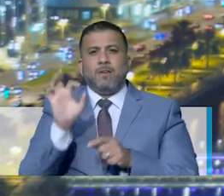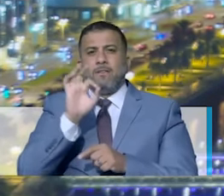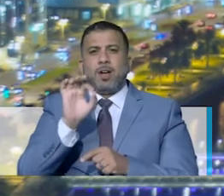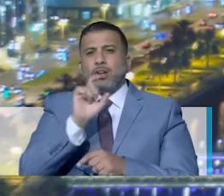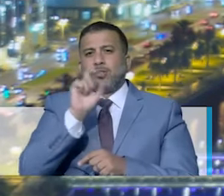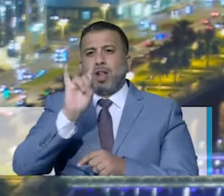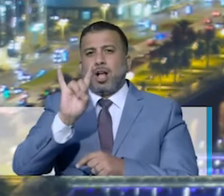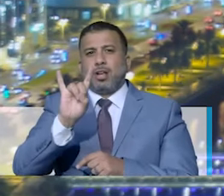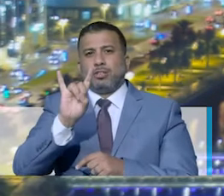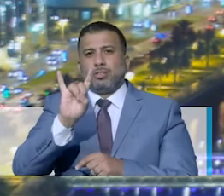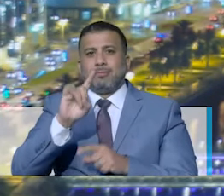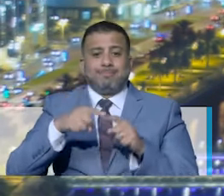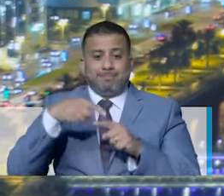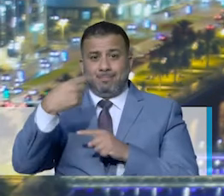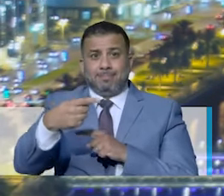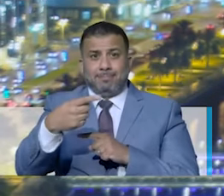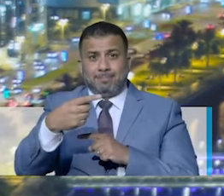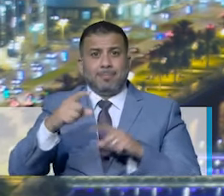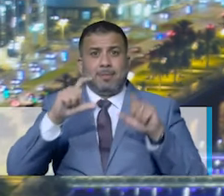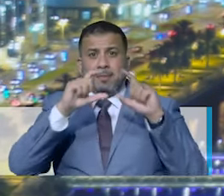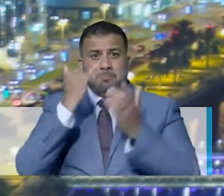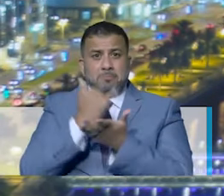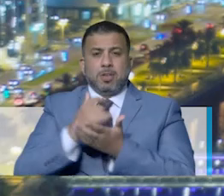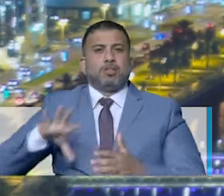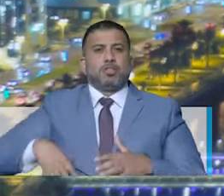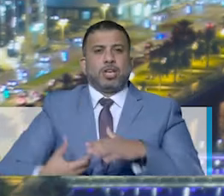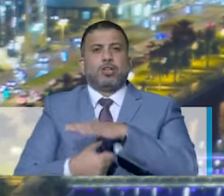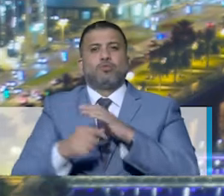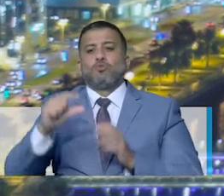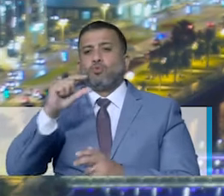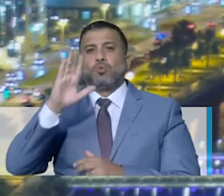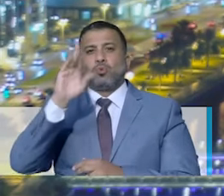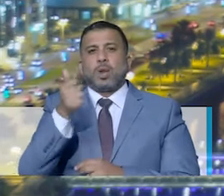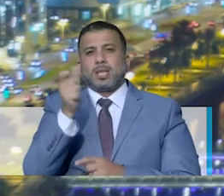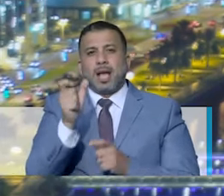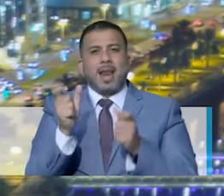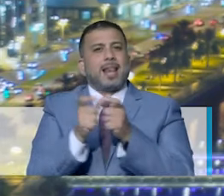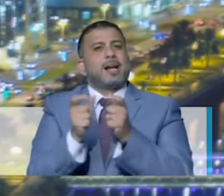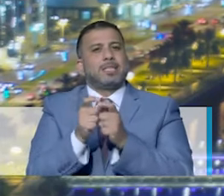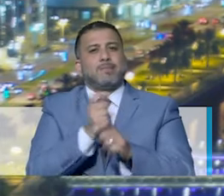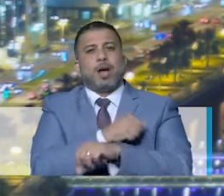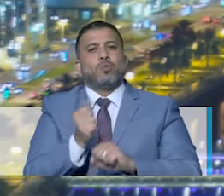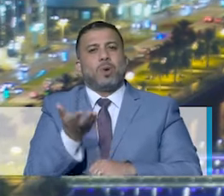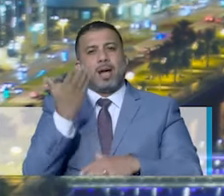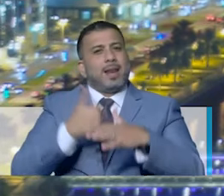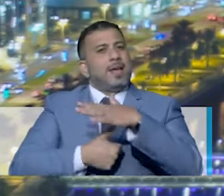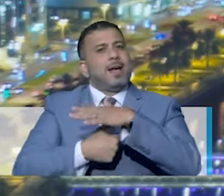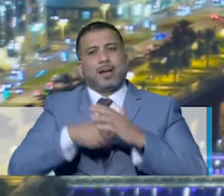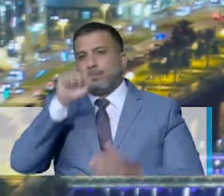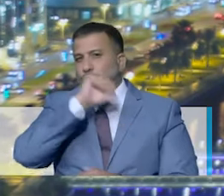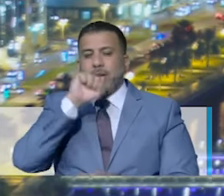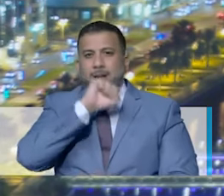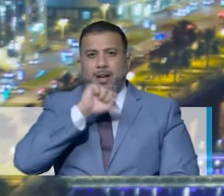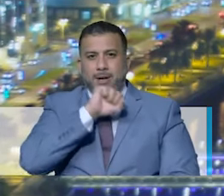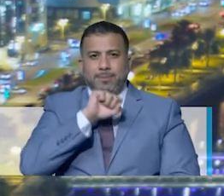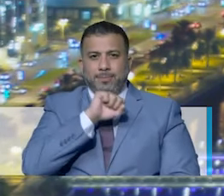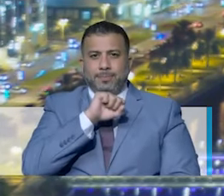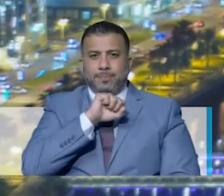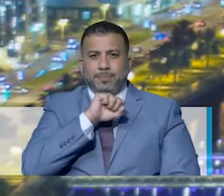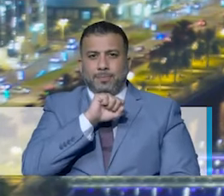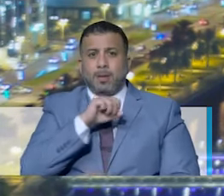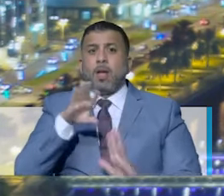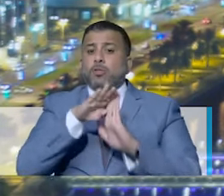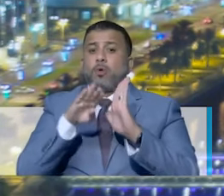تقام في اكتوبر القادم تحت رعايه صاحب السمو الشيخ الدكتور سلطان بن محمد القاسمي عضو المجلس الاعلى